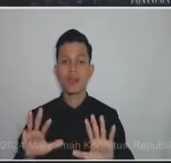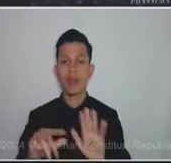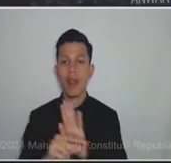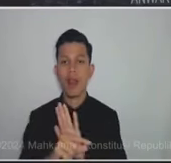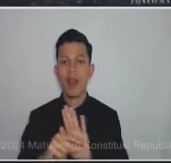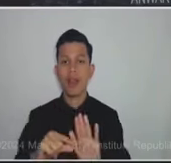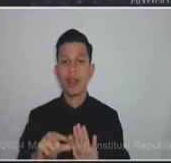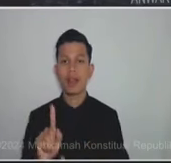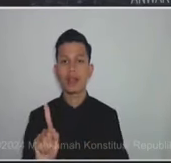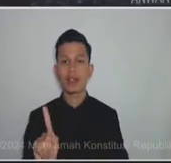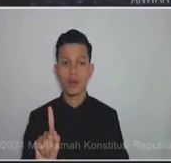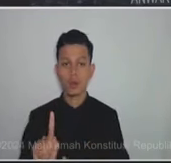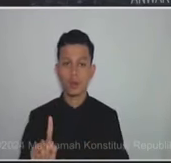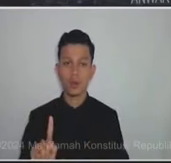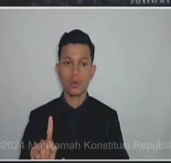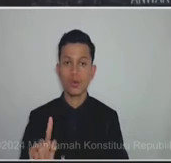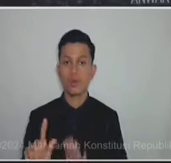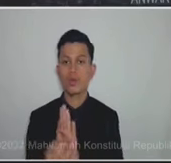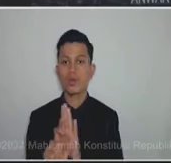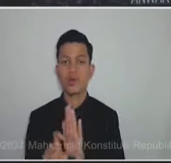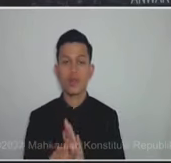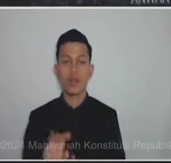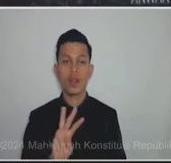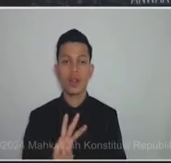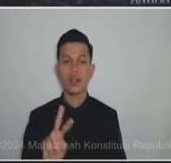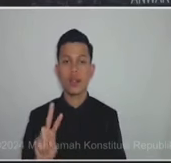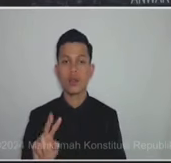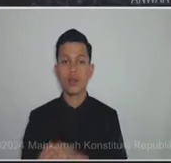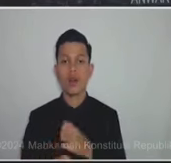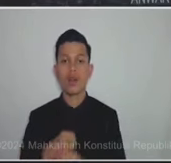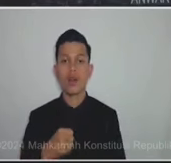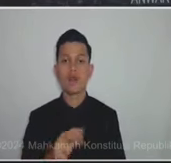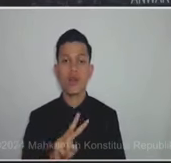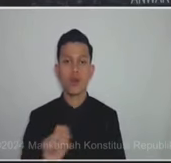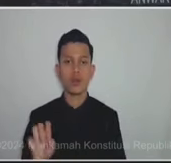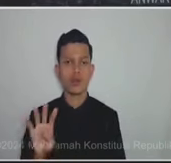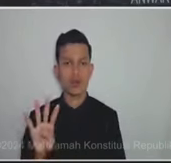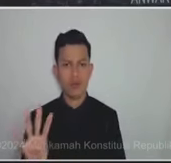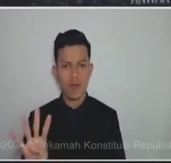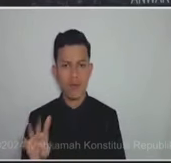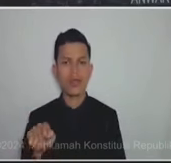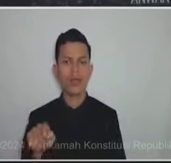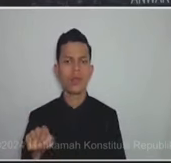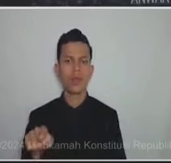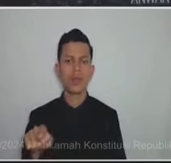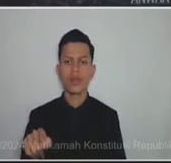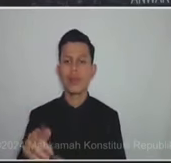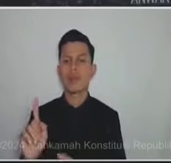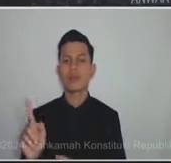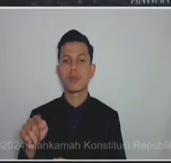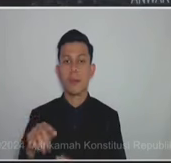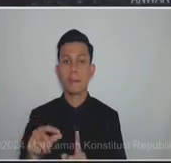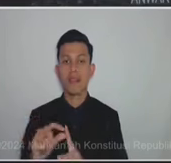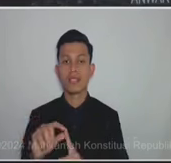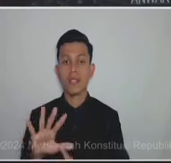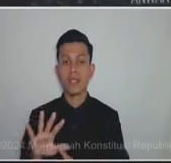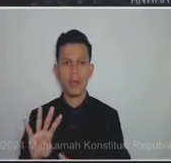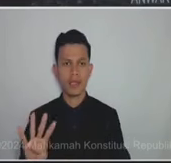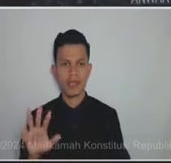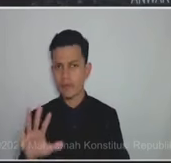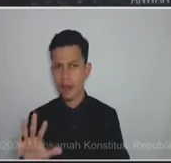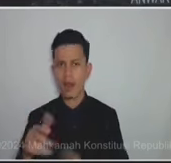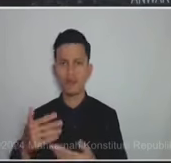59 ayat 1 UU 32 2004 yang telah dinyatakan bertentangan